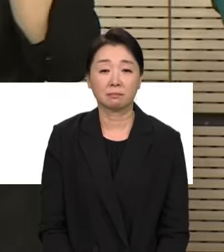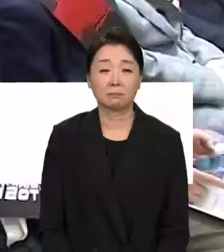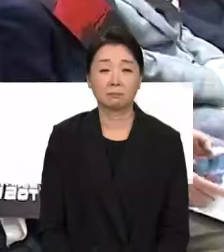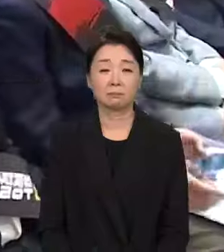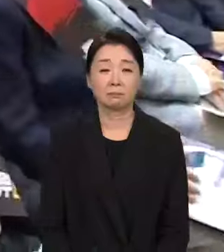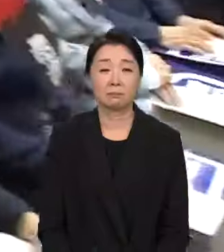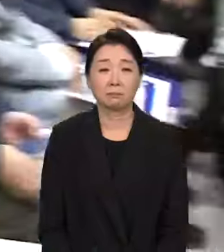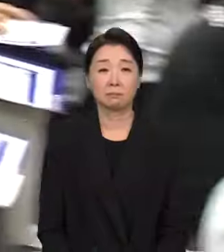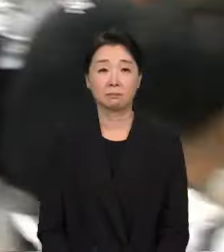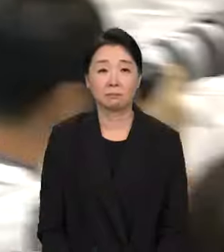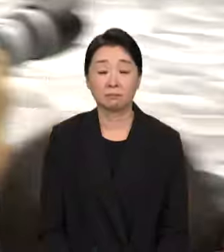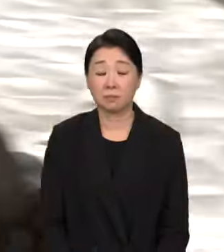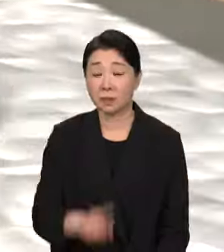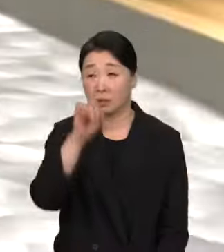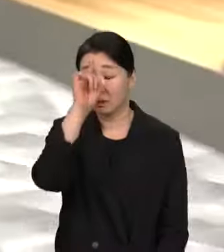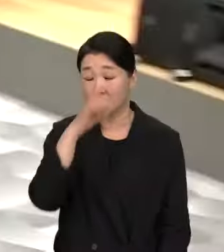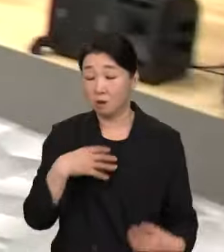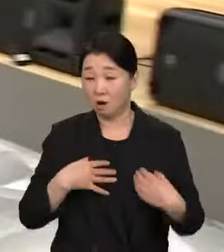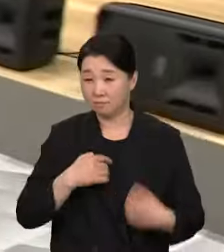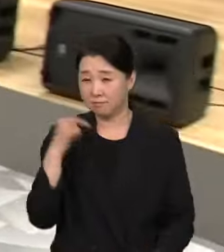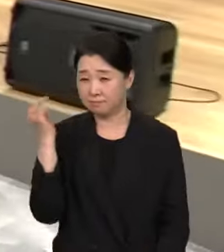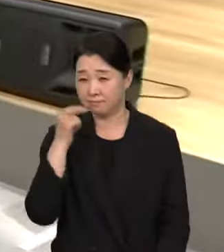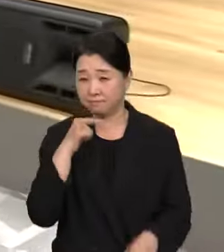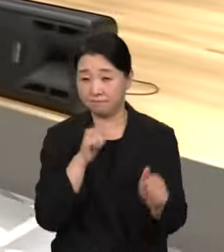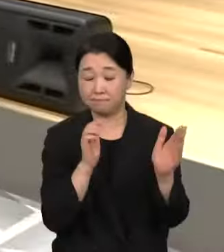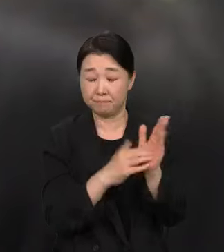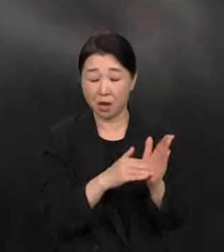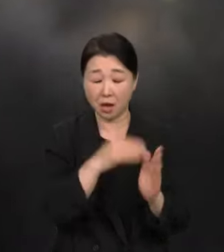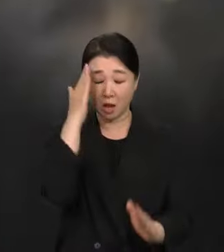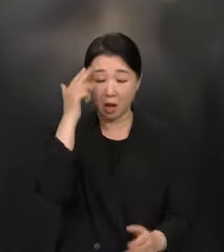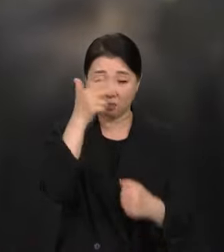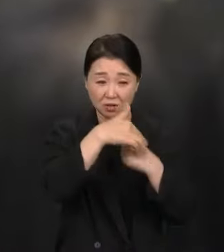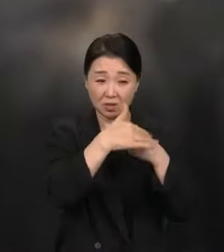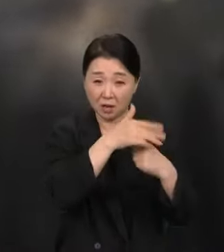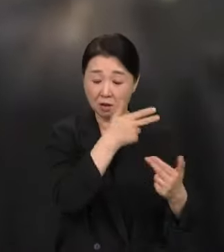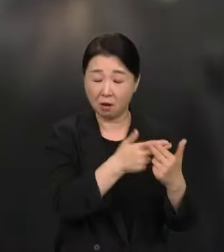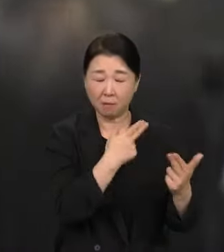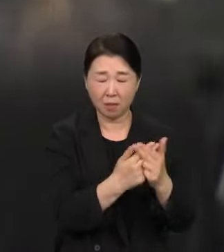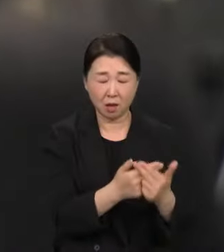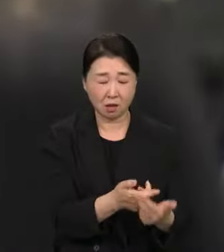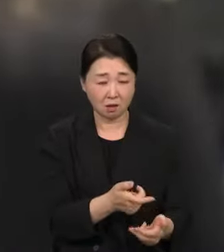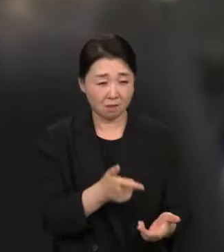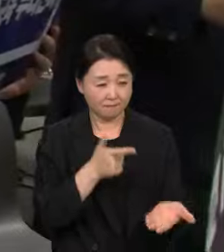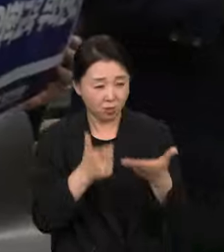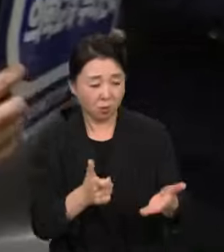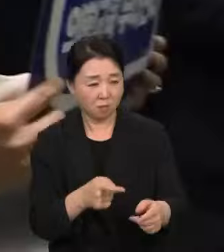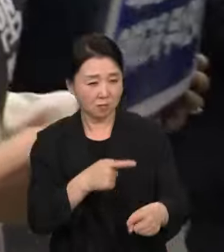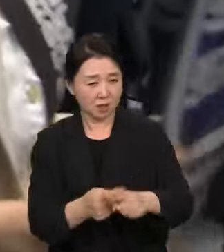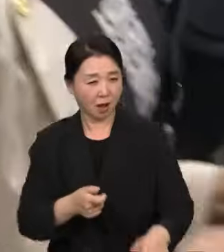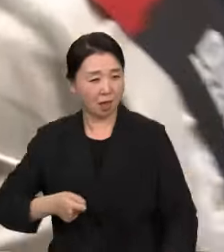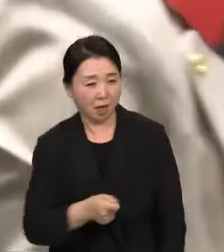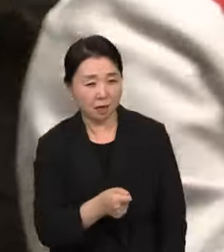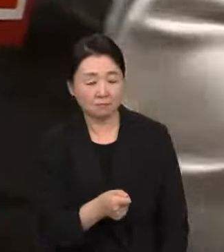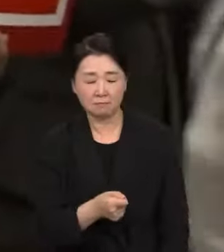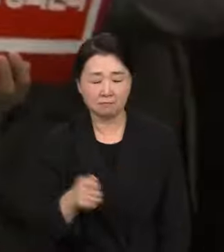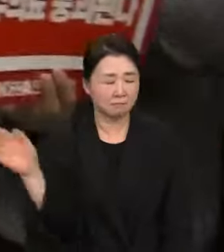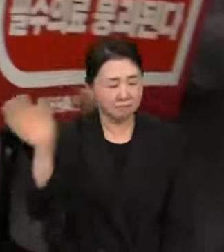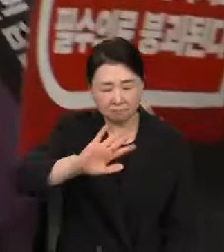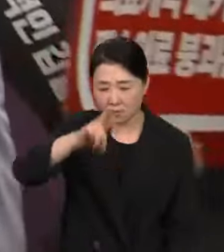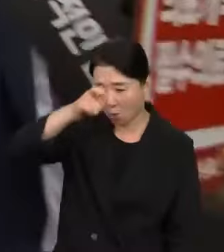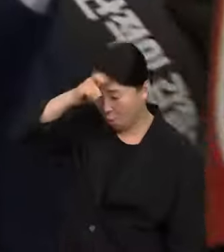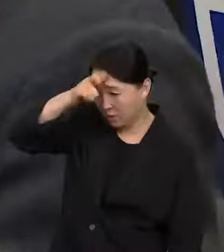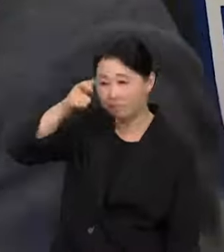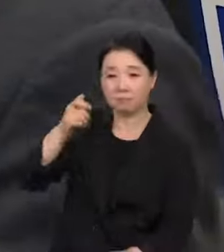합니다. 정부의 대응에 대해 의협은 정부가 총칼을 들이밀어도 확고한 신념은 꺾을 수 없다며 18일